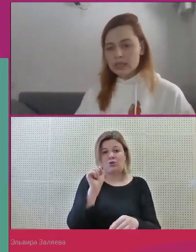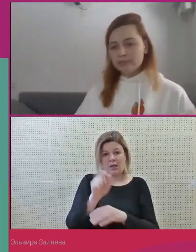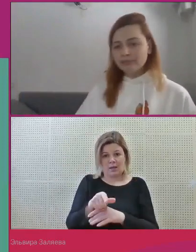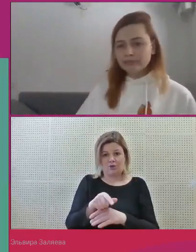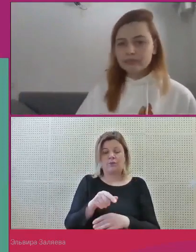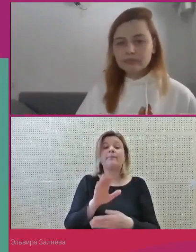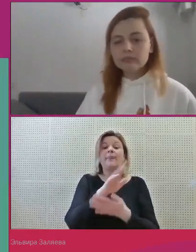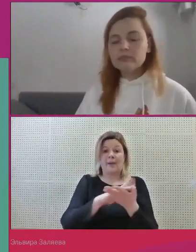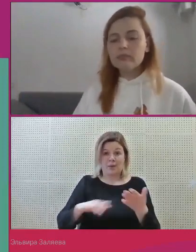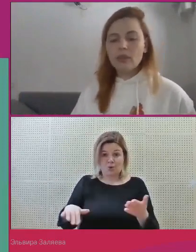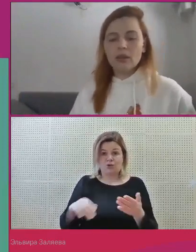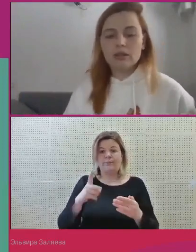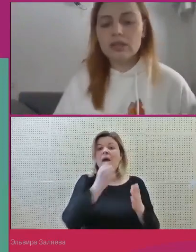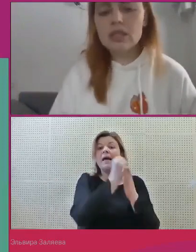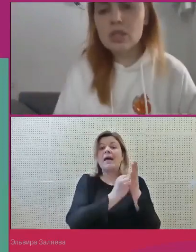Ресурсы.